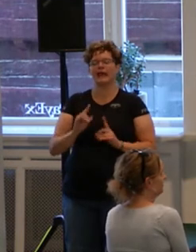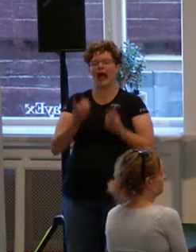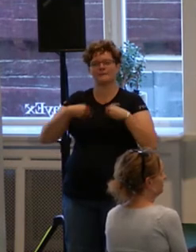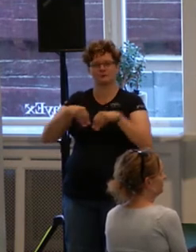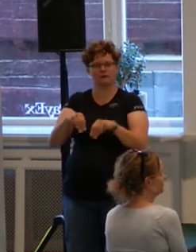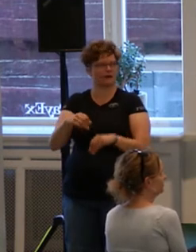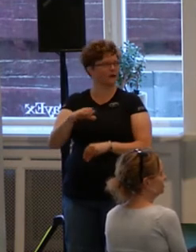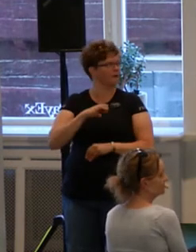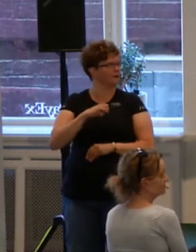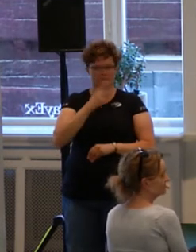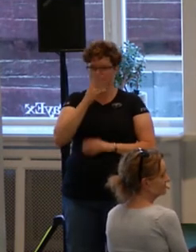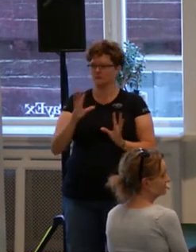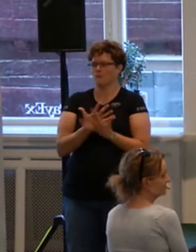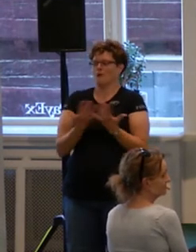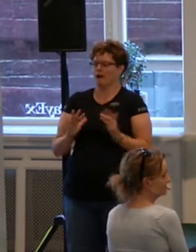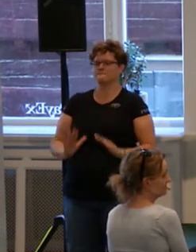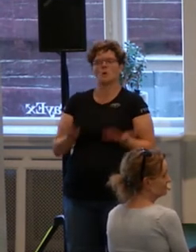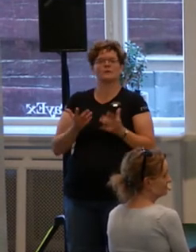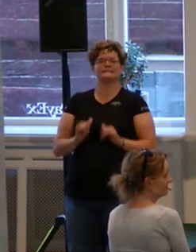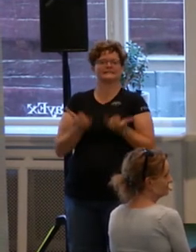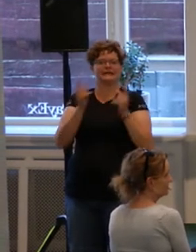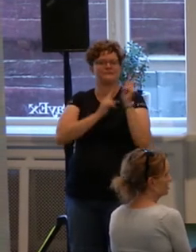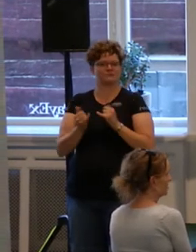så morgontidiga redan nu.